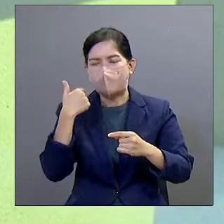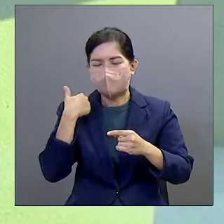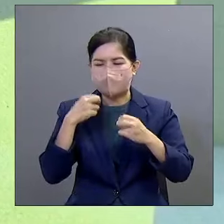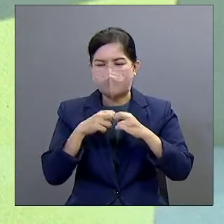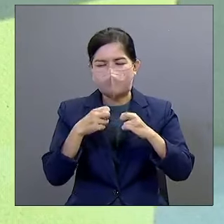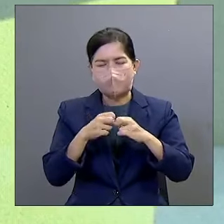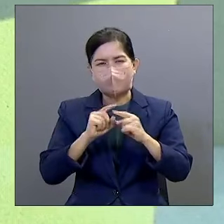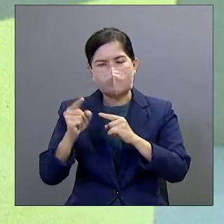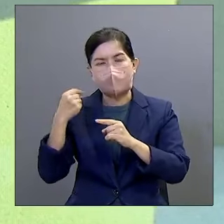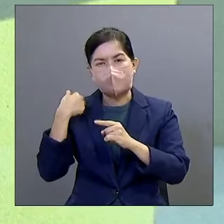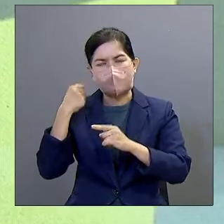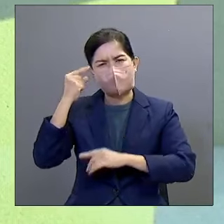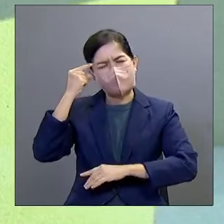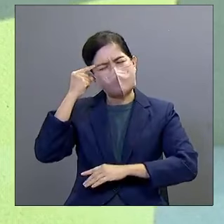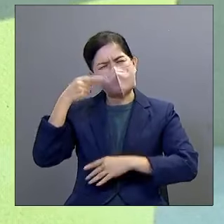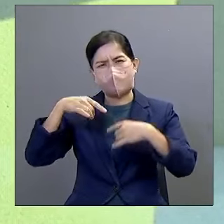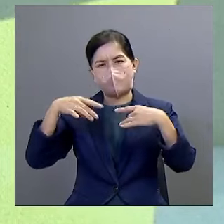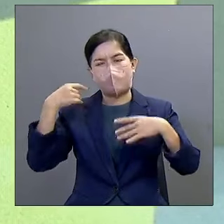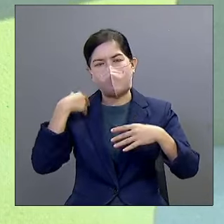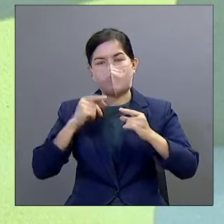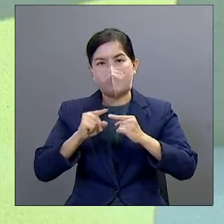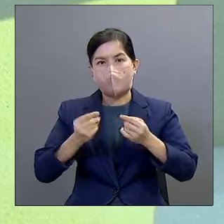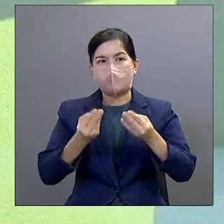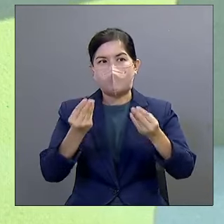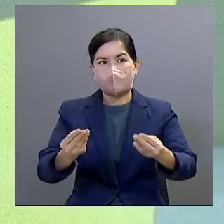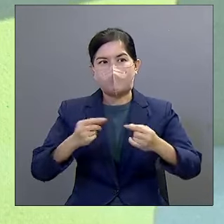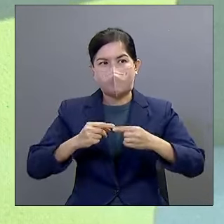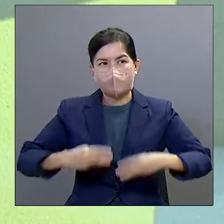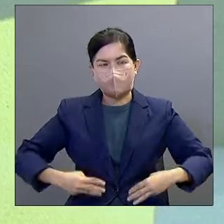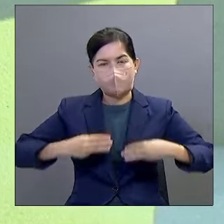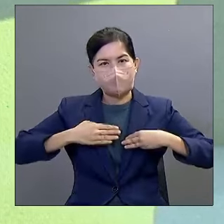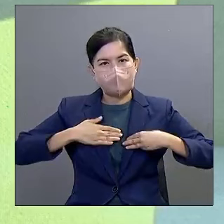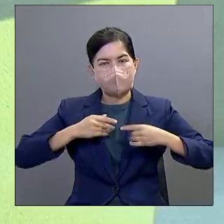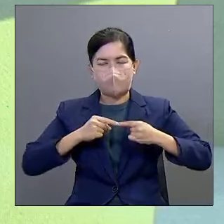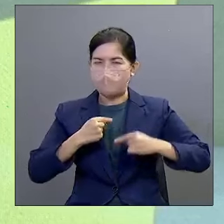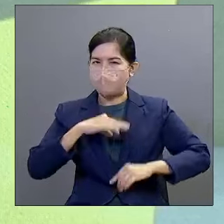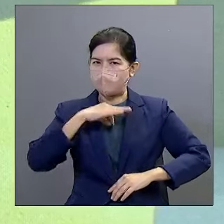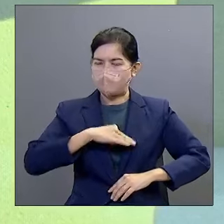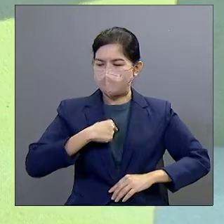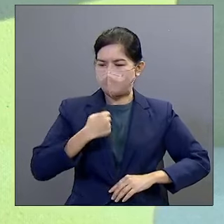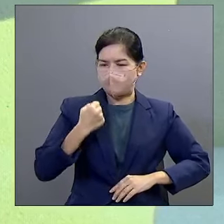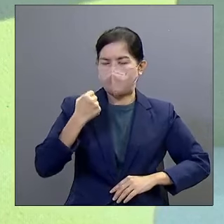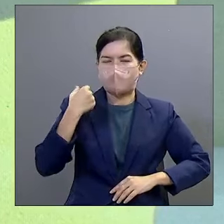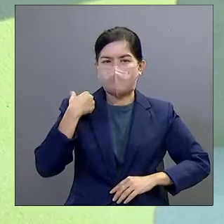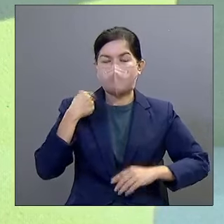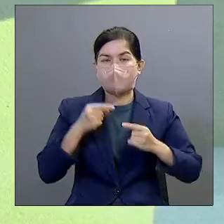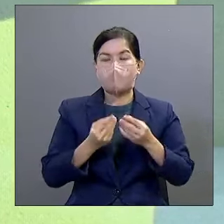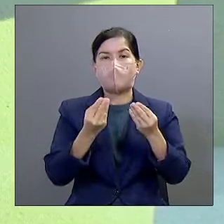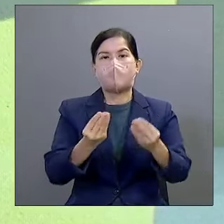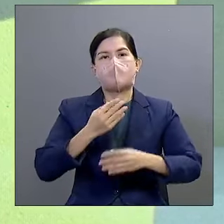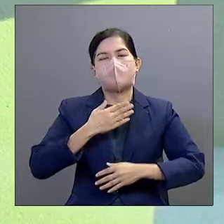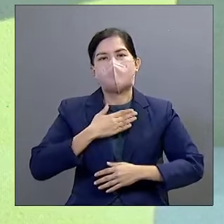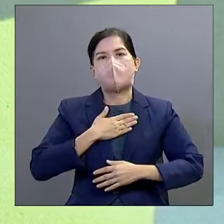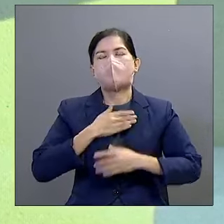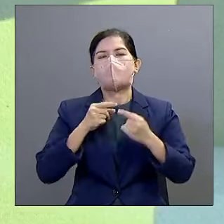คิดหวังนะคะแต่ขอให้เราใช้ชีวิตอย่างมีพลังและมีศรัทธาเพราะศรัทธาเนี่ยแหละค่ะจะพาสิ่งดีๆมาหาเราในวันเว